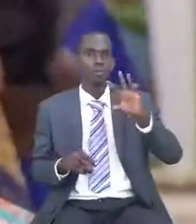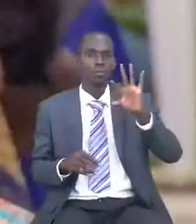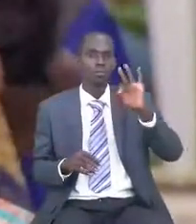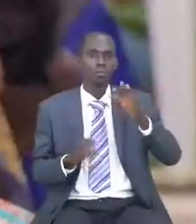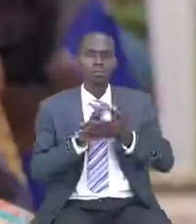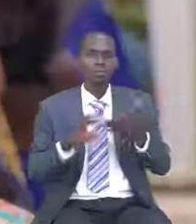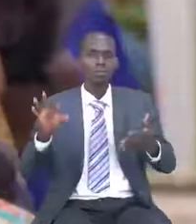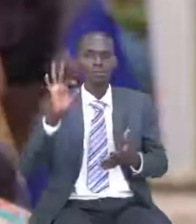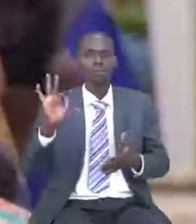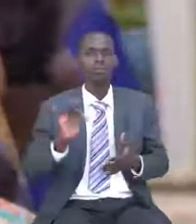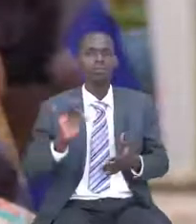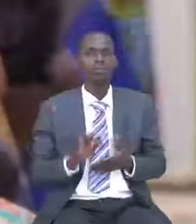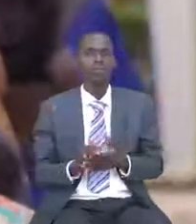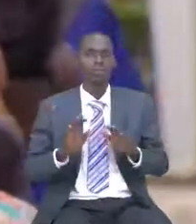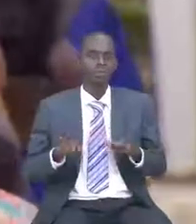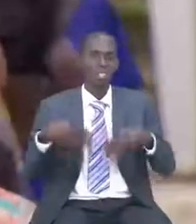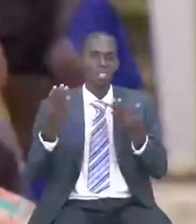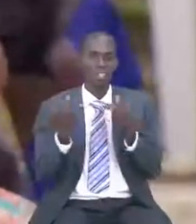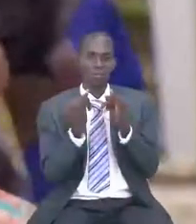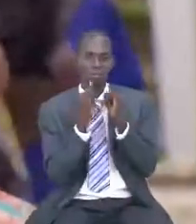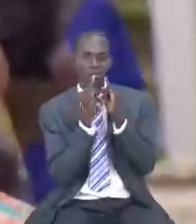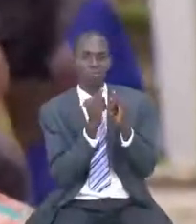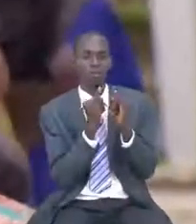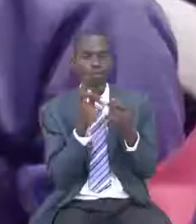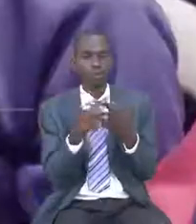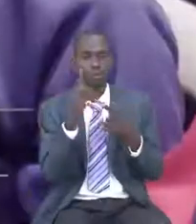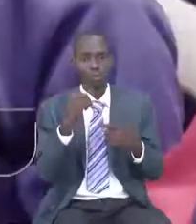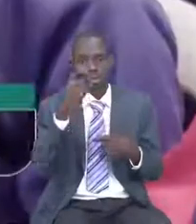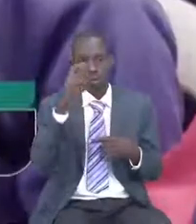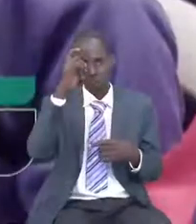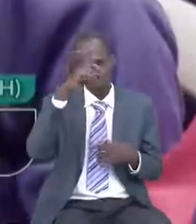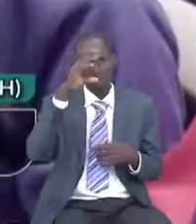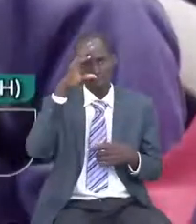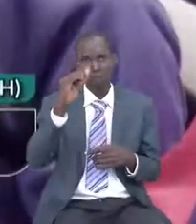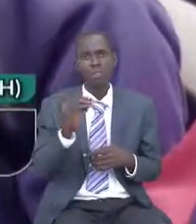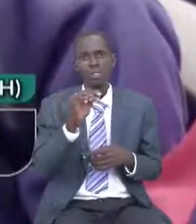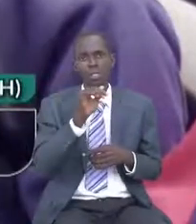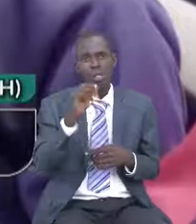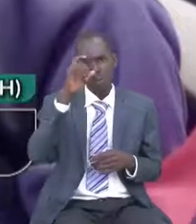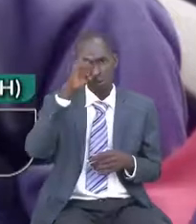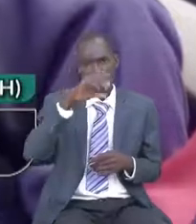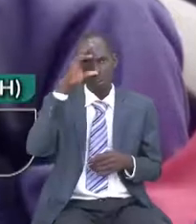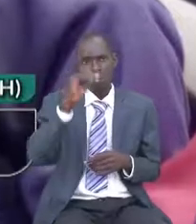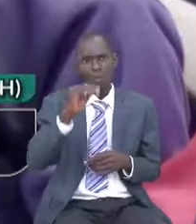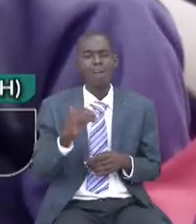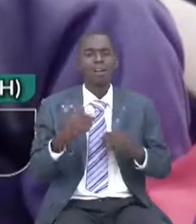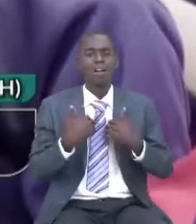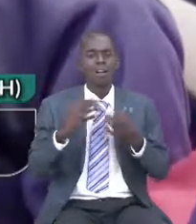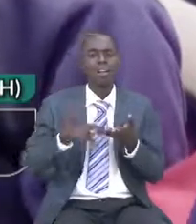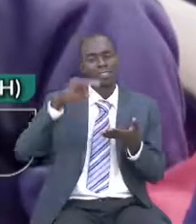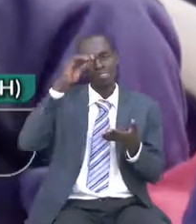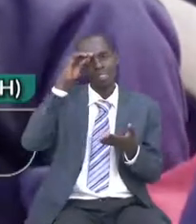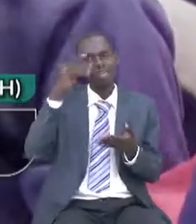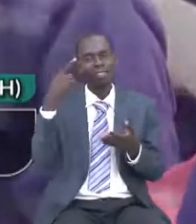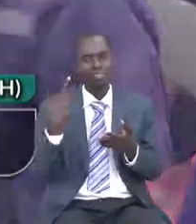9. Proverbe chapitre 9, verset 9. Proverbe 9, 9. Donne au